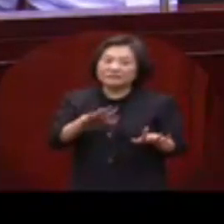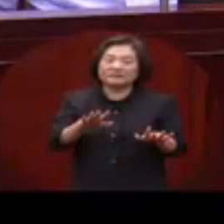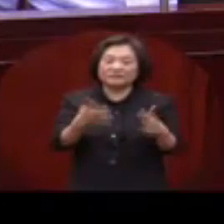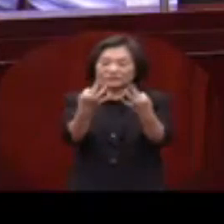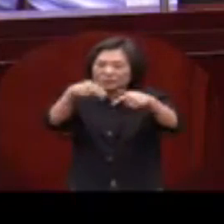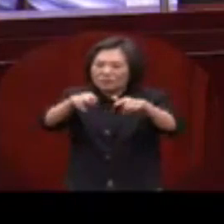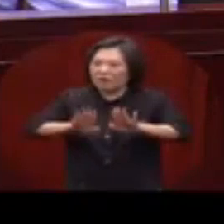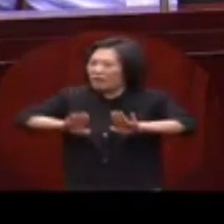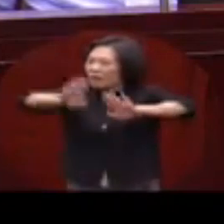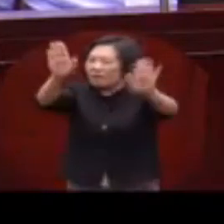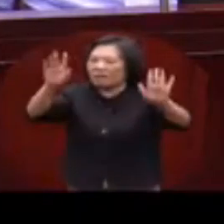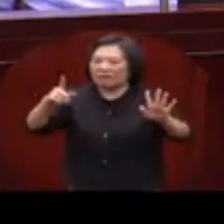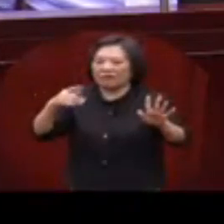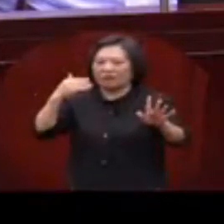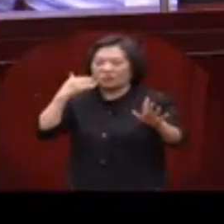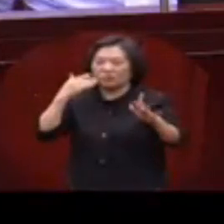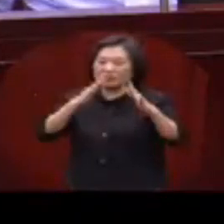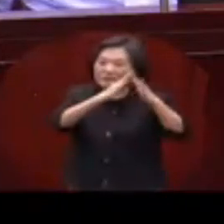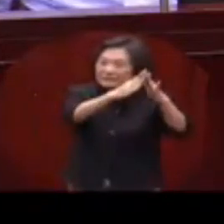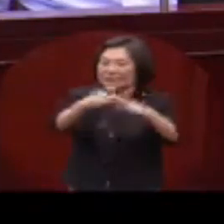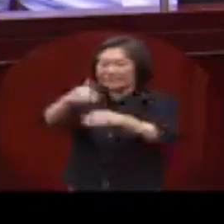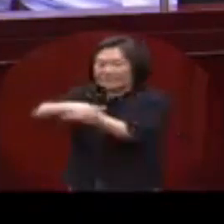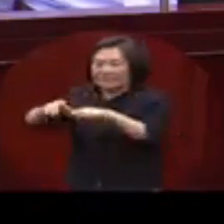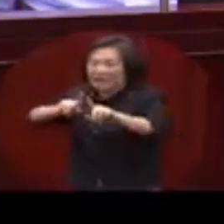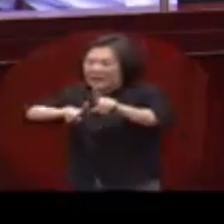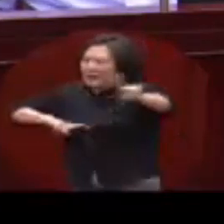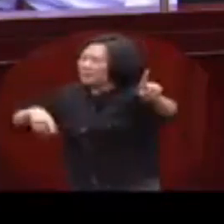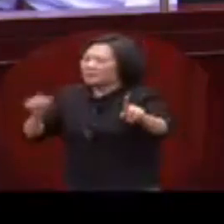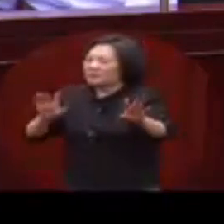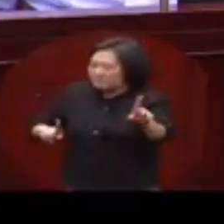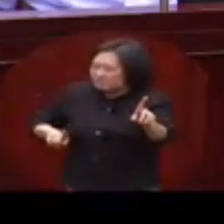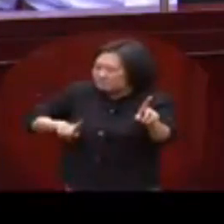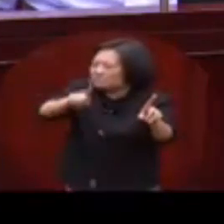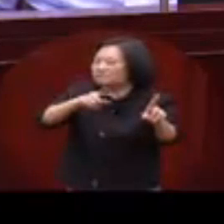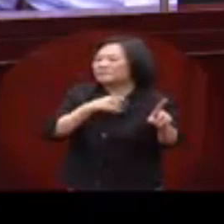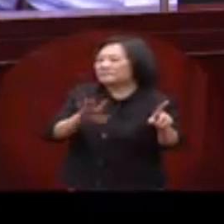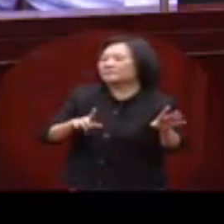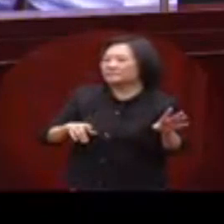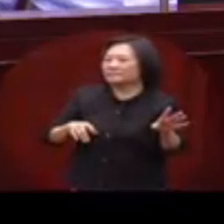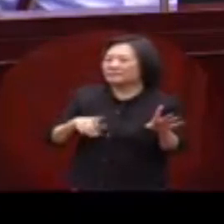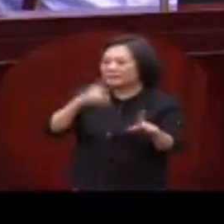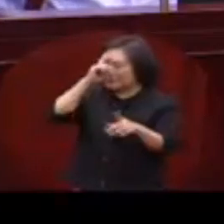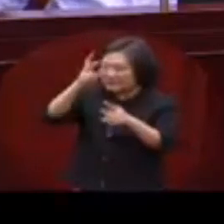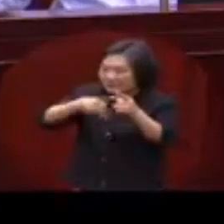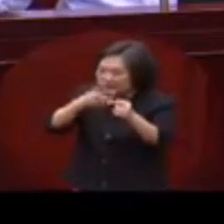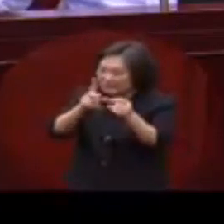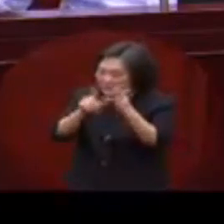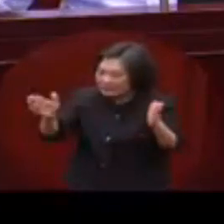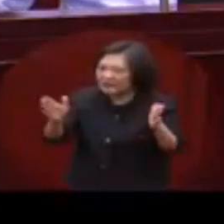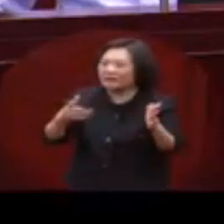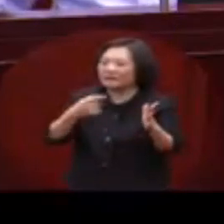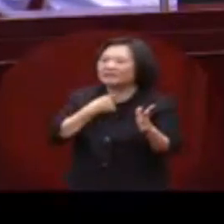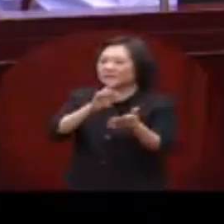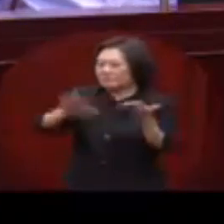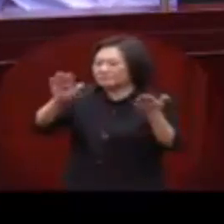知道造成频率悬殊没有办法克服，这是我们会长一定要克服的，所以我们希望在2年内可以全部解决掉。那我们已经变预算